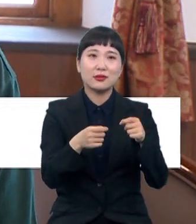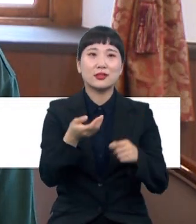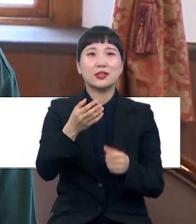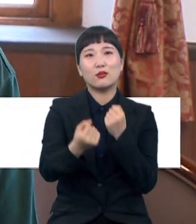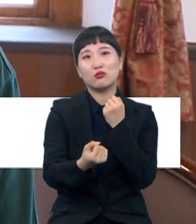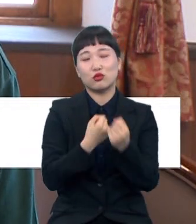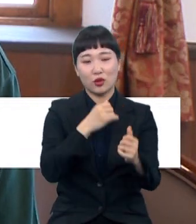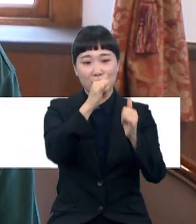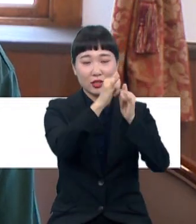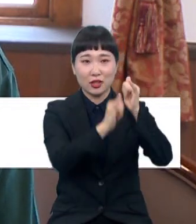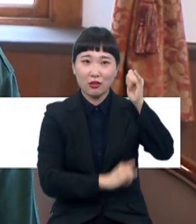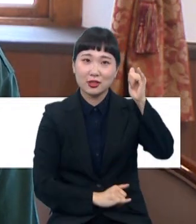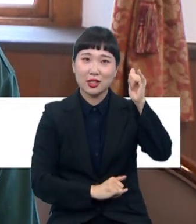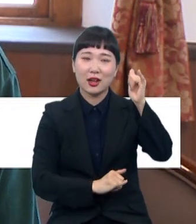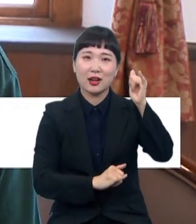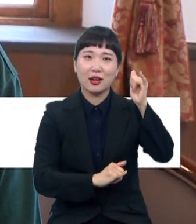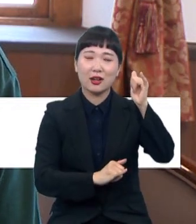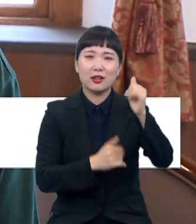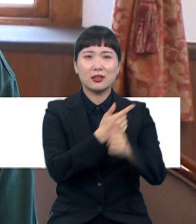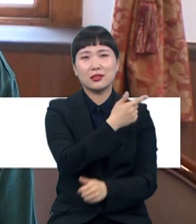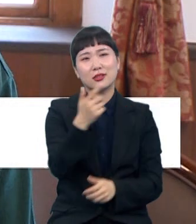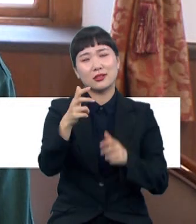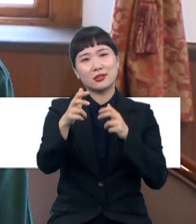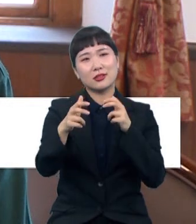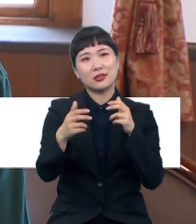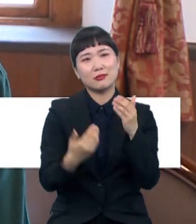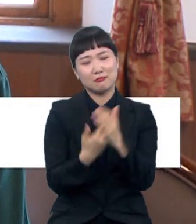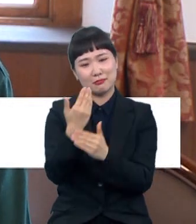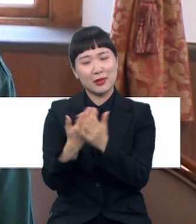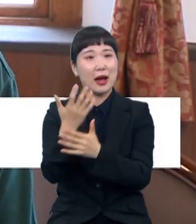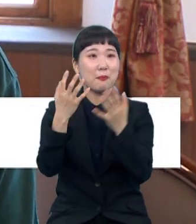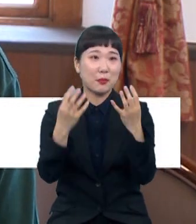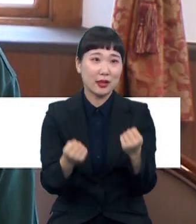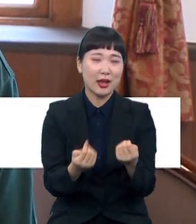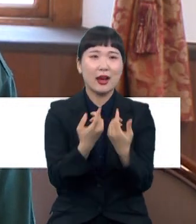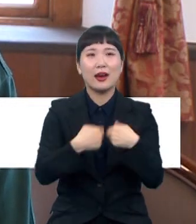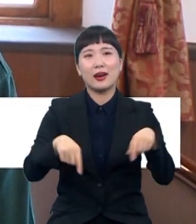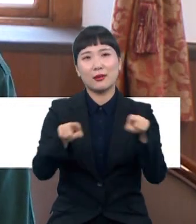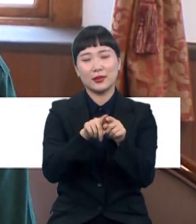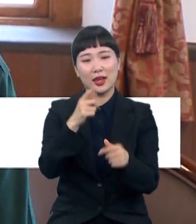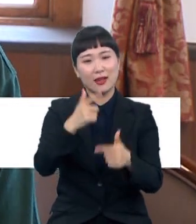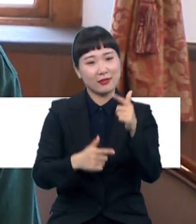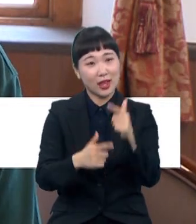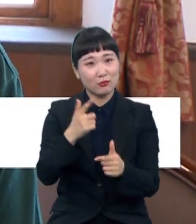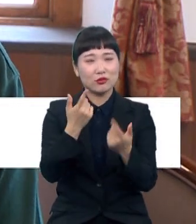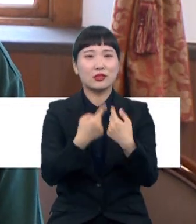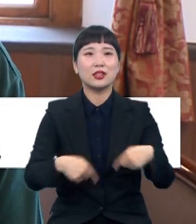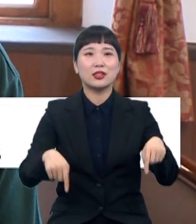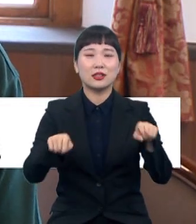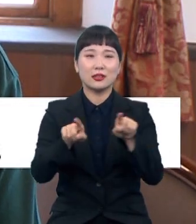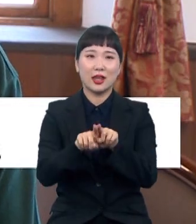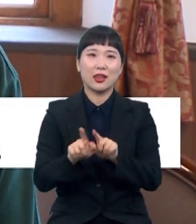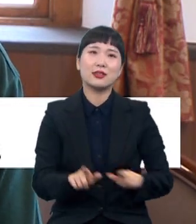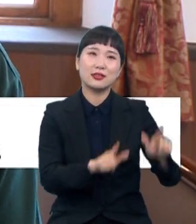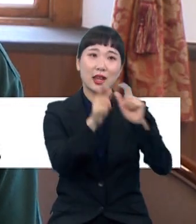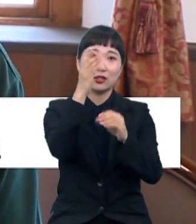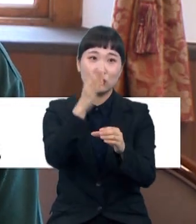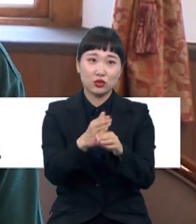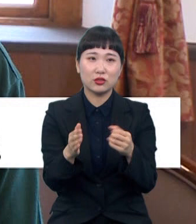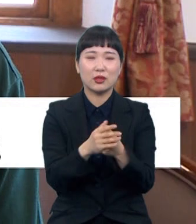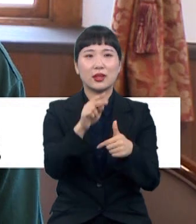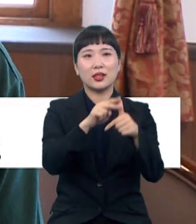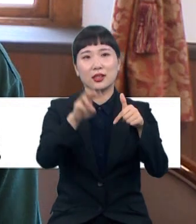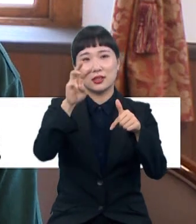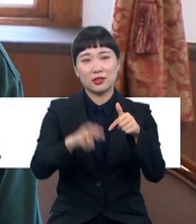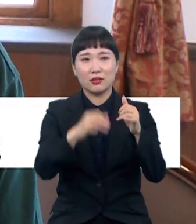사건들을 겪었기 때문에 더불어 같이 살고 있는 나무들도 그와 연관된 나무들이 많아요. 인천의 역사를 떠올릴 때 그냥